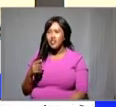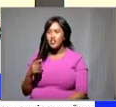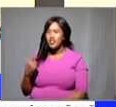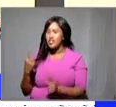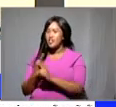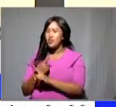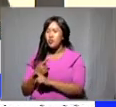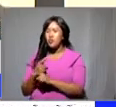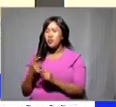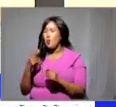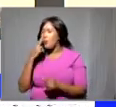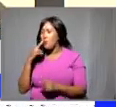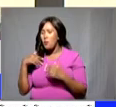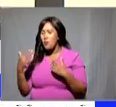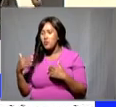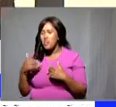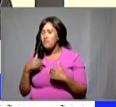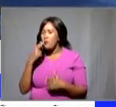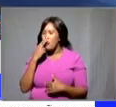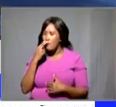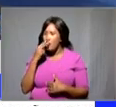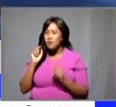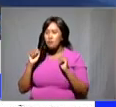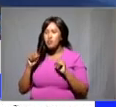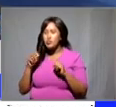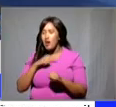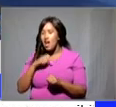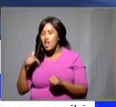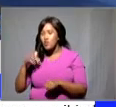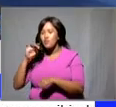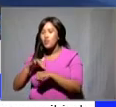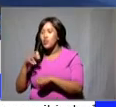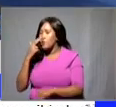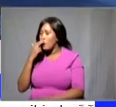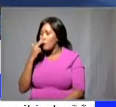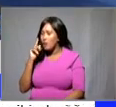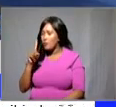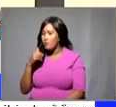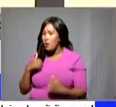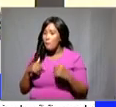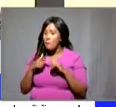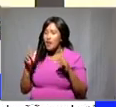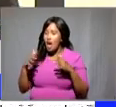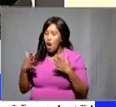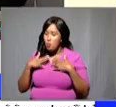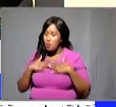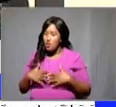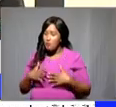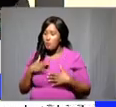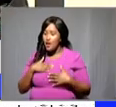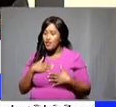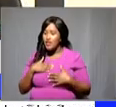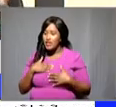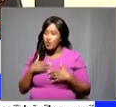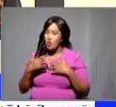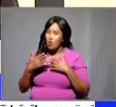dona kahoma ni gokaga na noto nyitone noto gwatio ni homa ni modo mwetwe nawe no uria mwiri wakwa ukuhandu homeo no uria mwiri